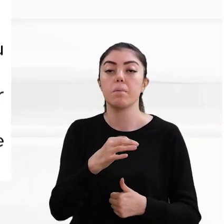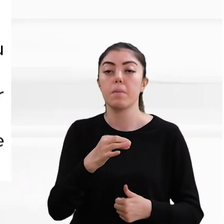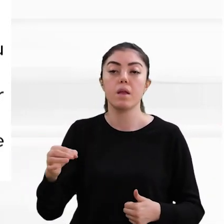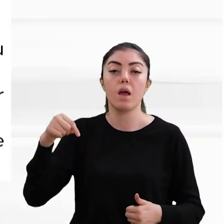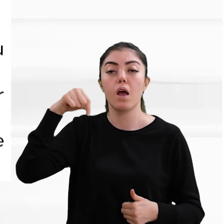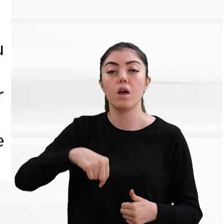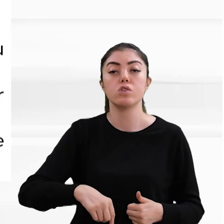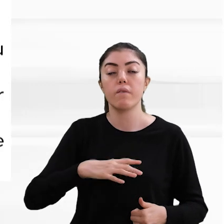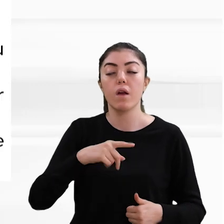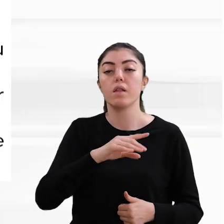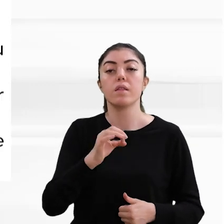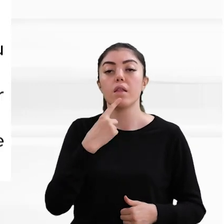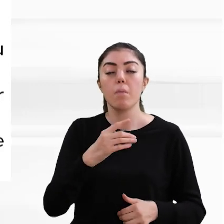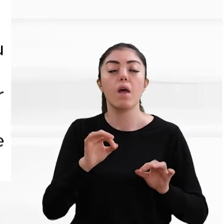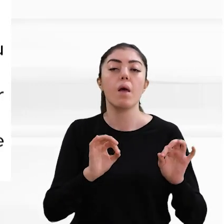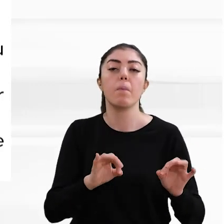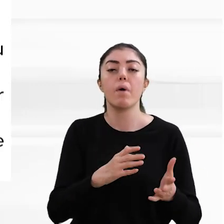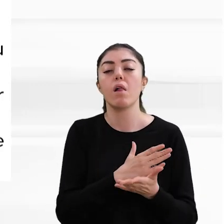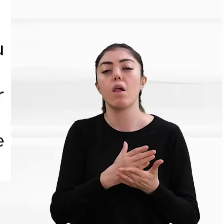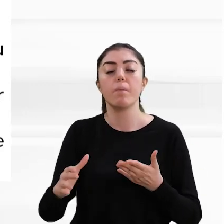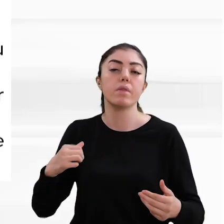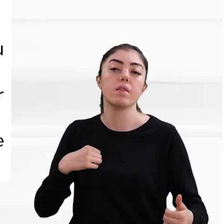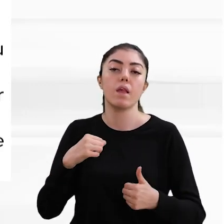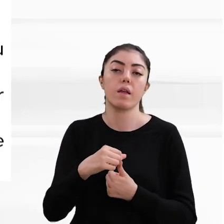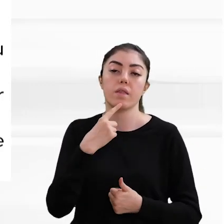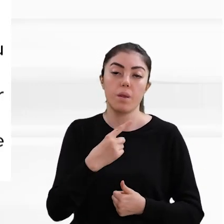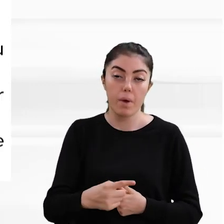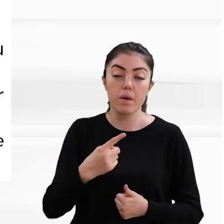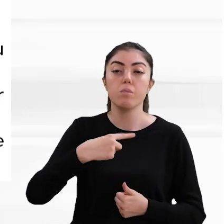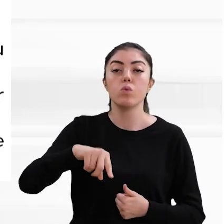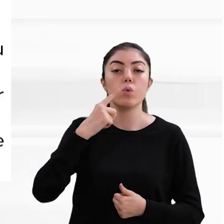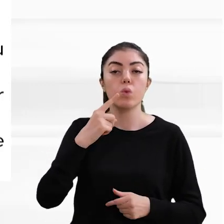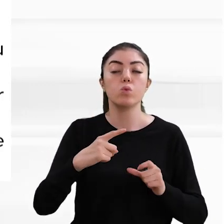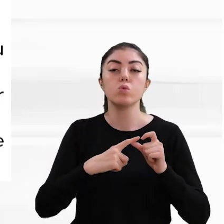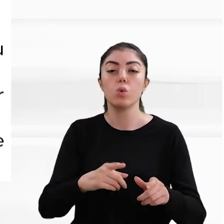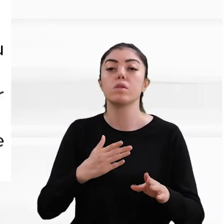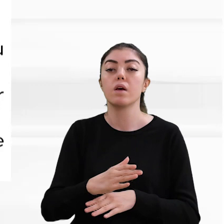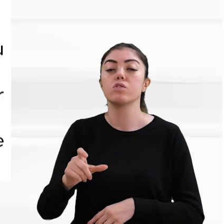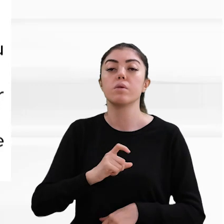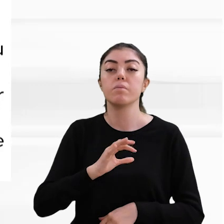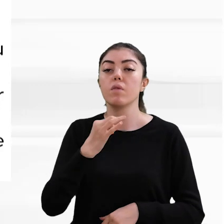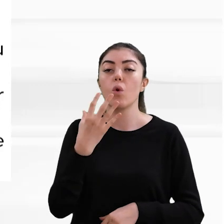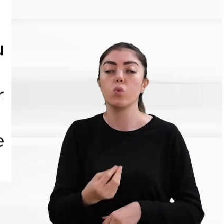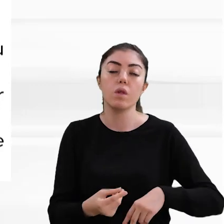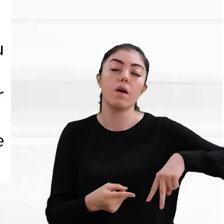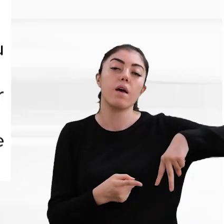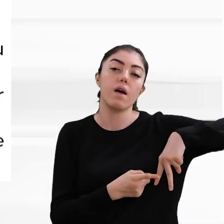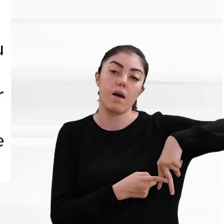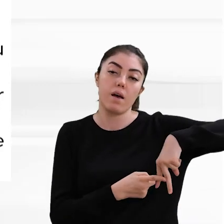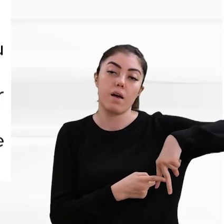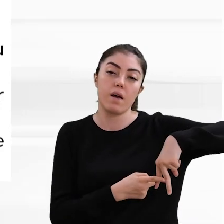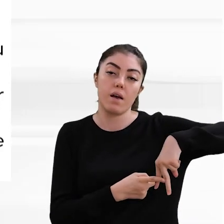ve tekrar bilye aşağı düşecek. Yani bu olay sürekli olarak tekrar edecek. Bu durumda sorumuzun cevabı ne olur?